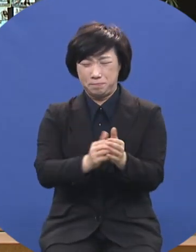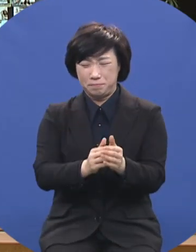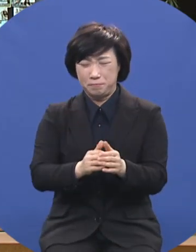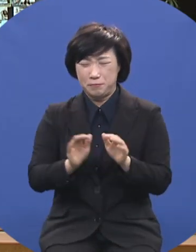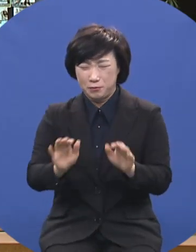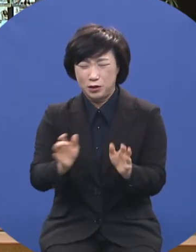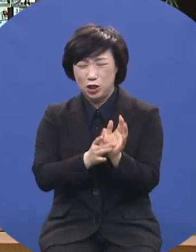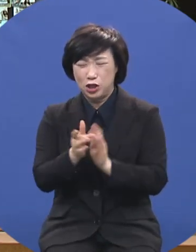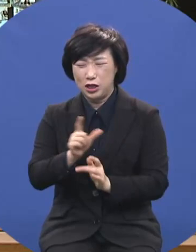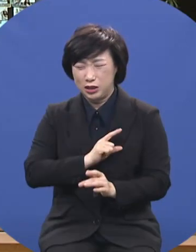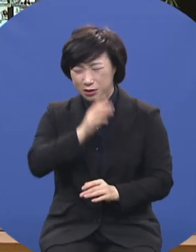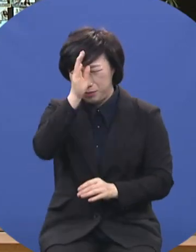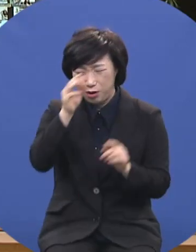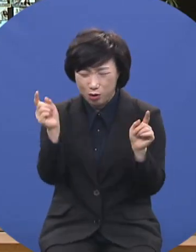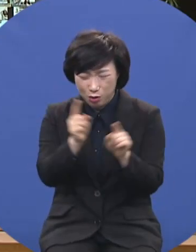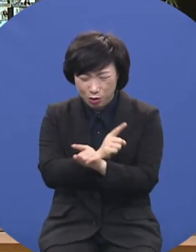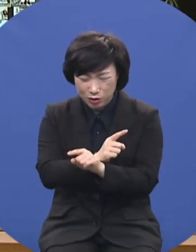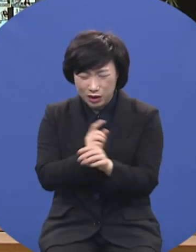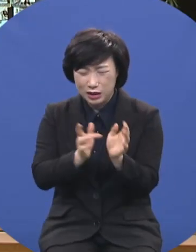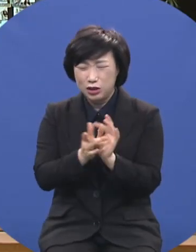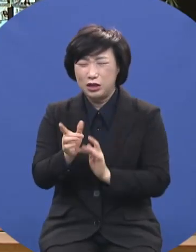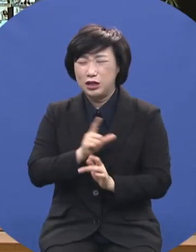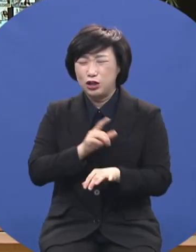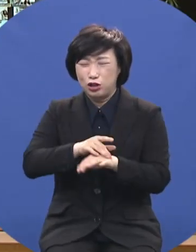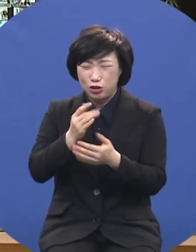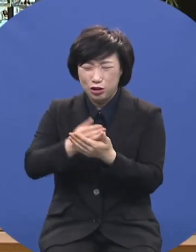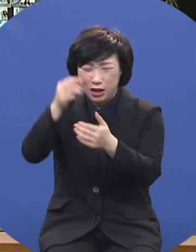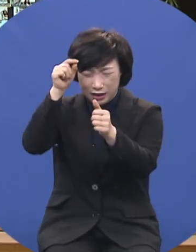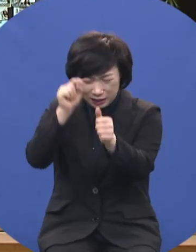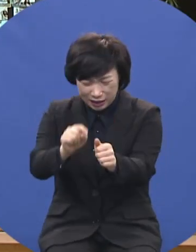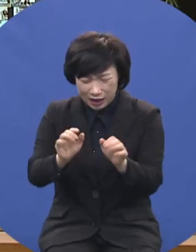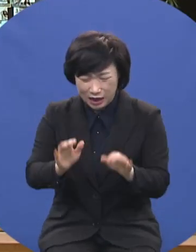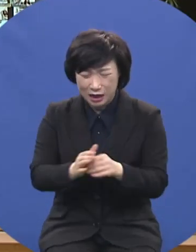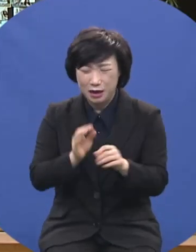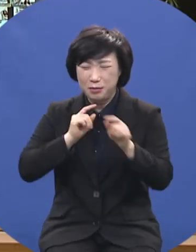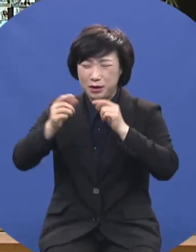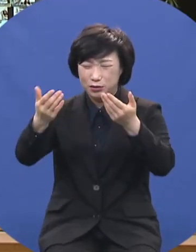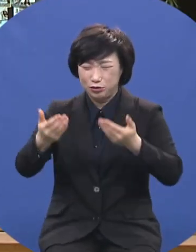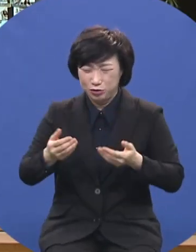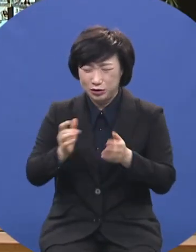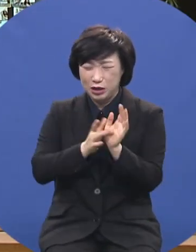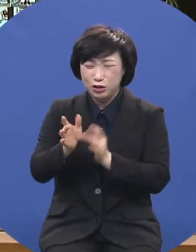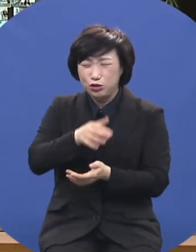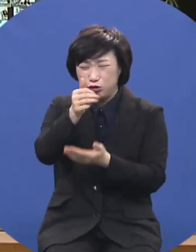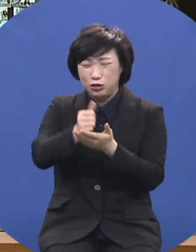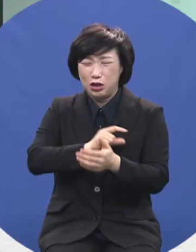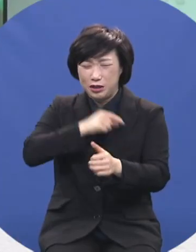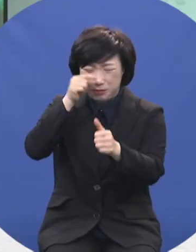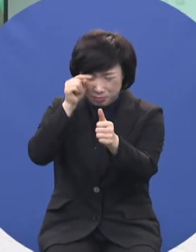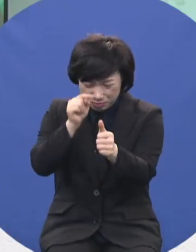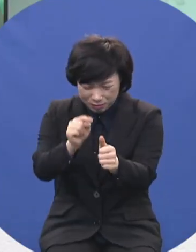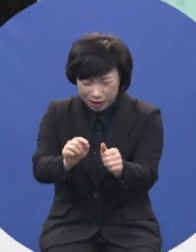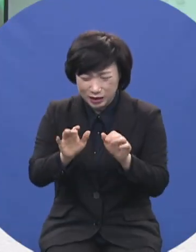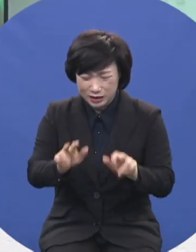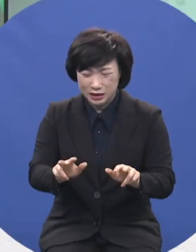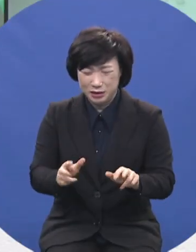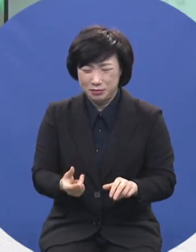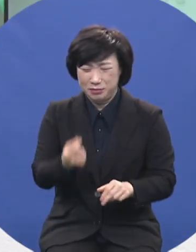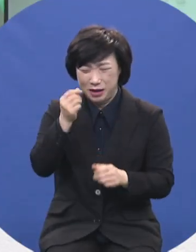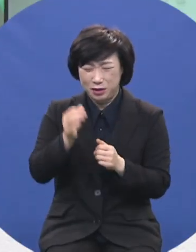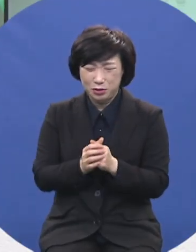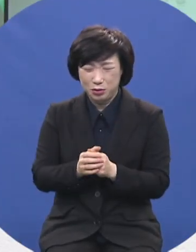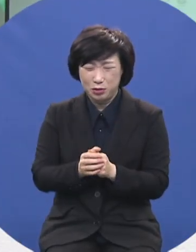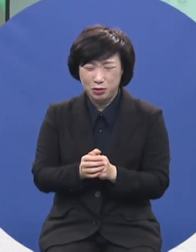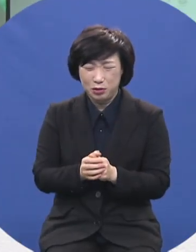떠나갈지어다. 내 이름으로 병 고쳐라, 내 이름으로 귀신 쫓아내라 말씀하신 예수님의 이름으로 명령하노니 지금